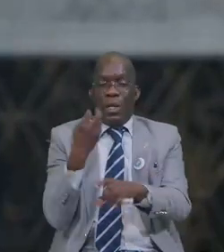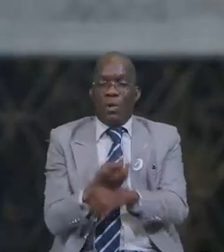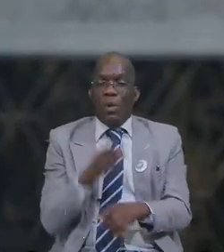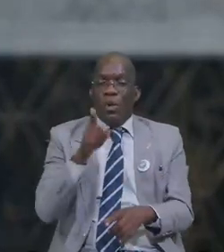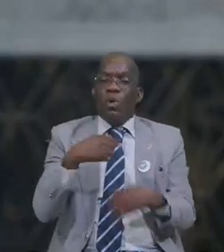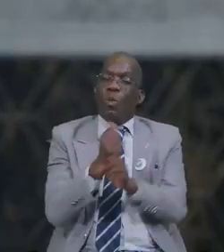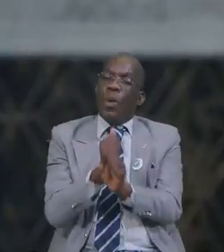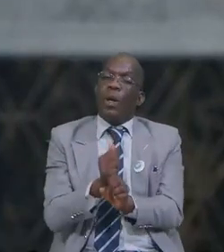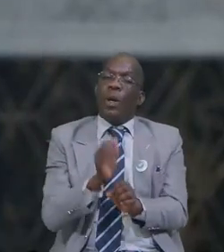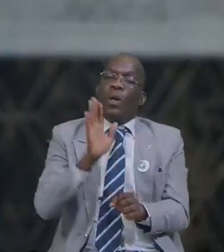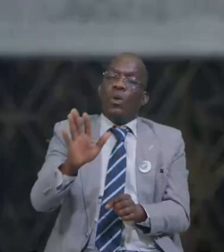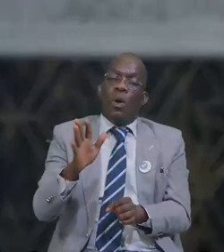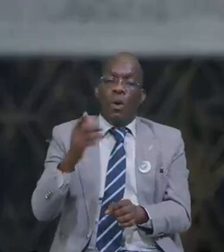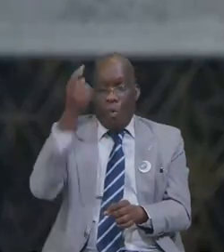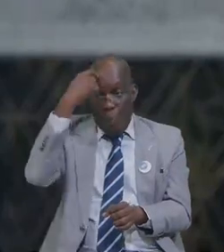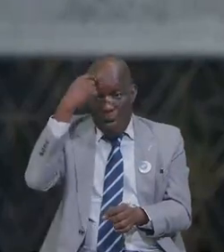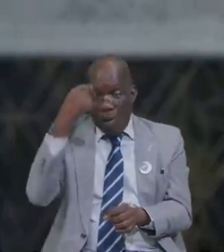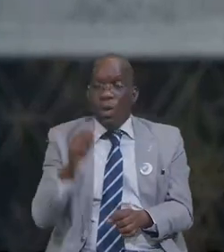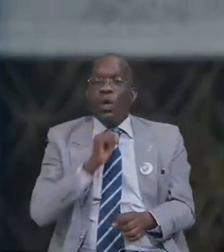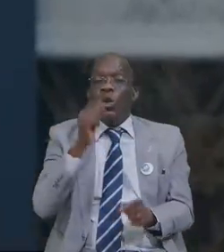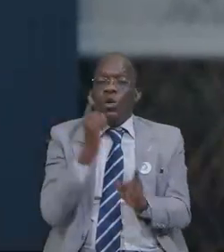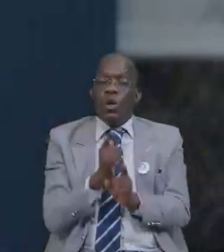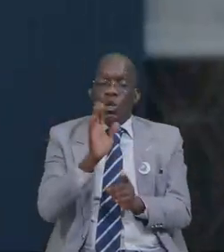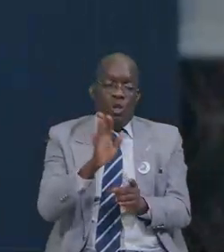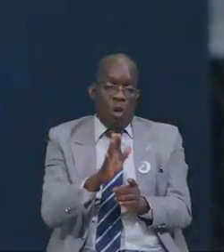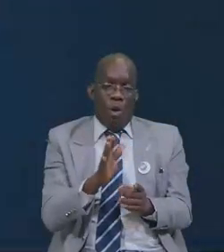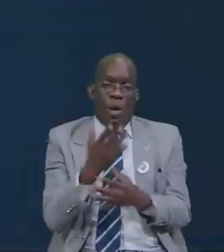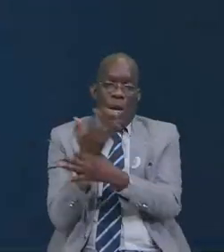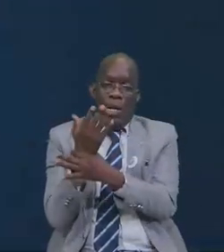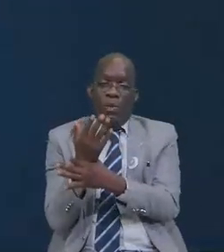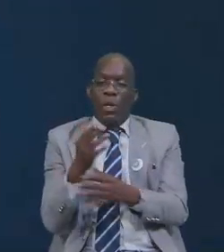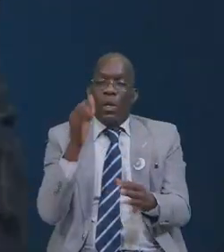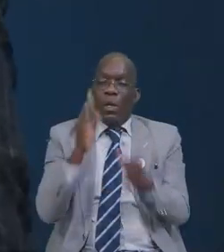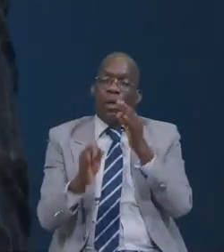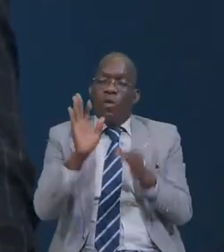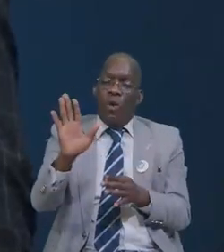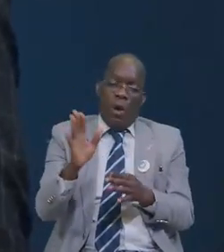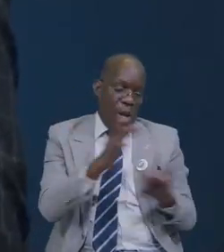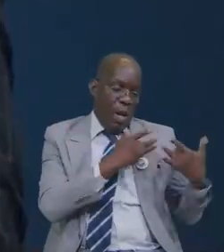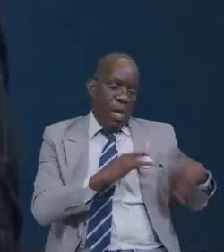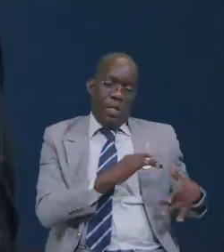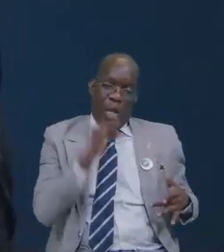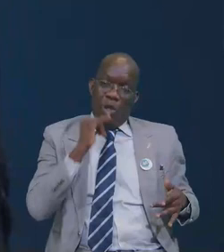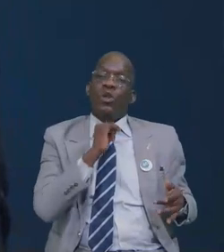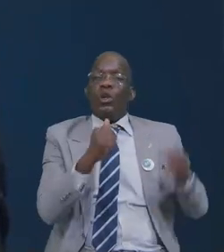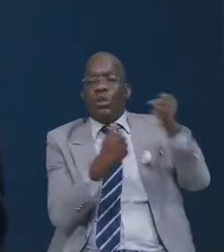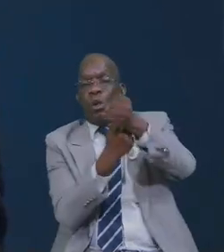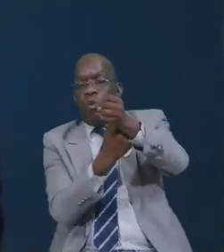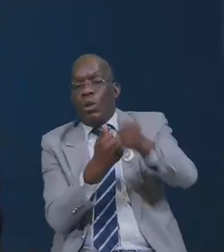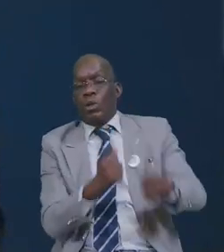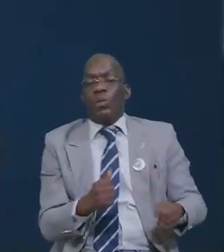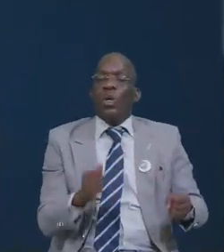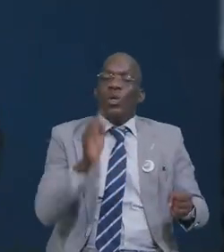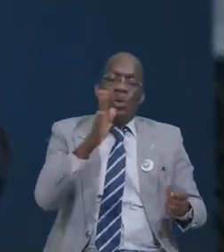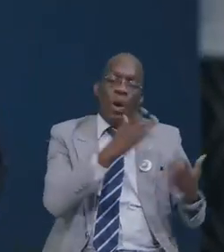la décision. Ce n'est pas seulement ta main. Si ton cœur ne lève pas ta main